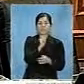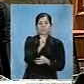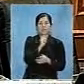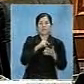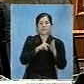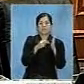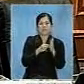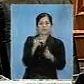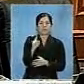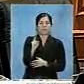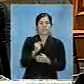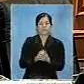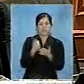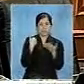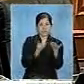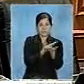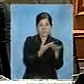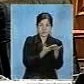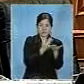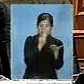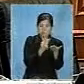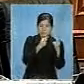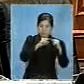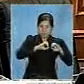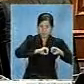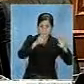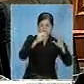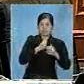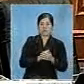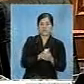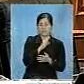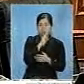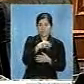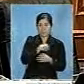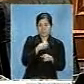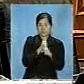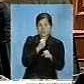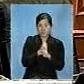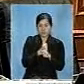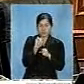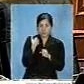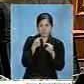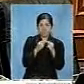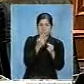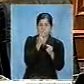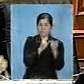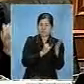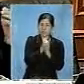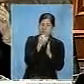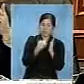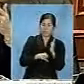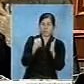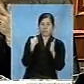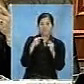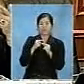การพิจารณาด้วยความรอบคอบว่าการจะดำเนินการนั้นจะมีความถูกต้องรัดกุมและเป็นประโยชน์